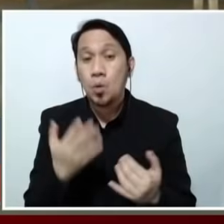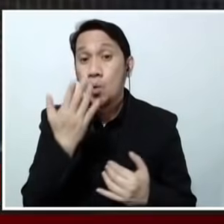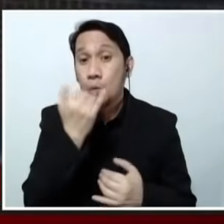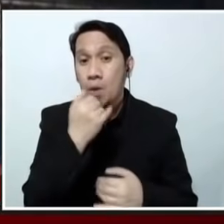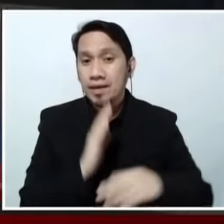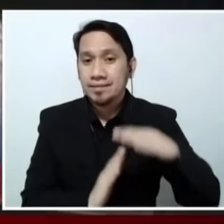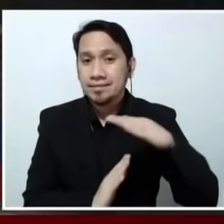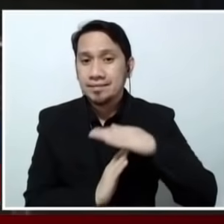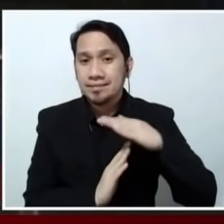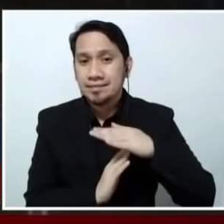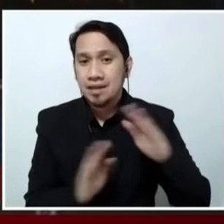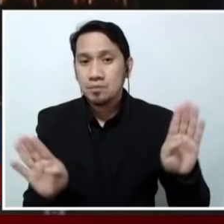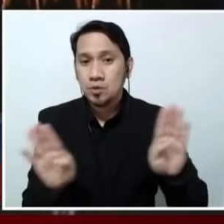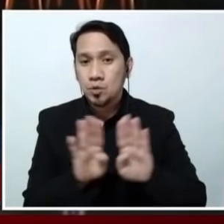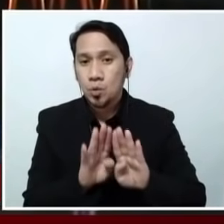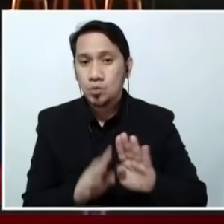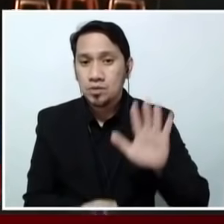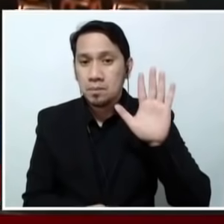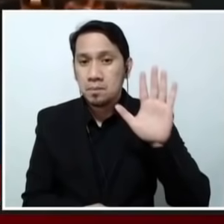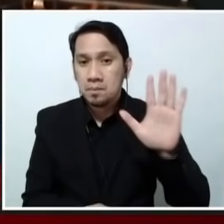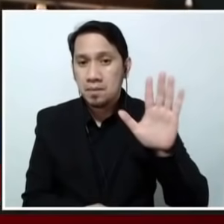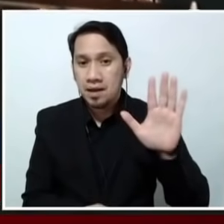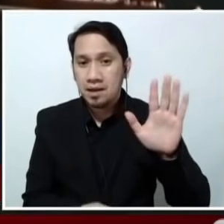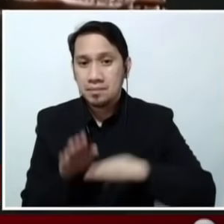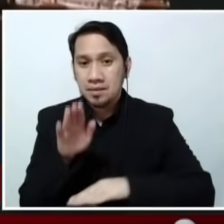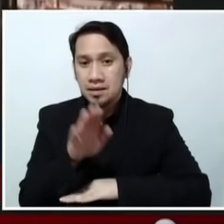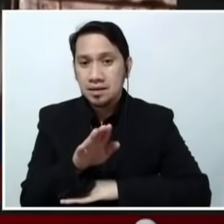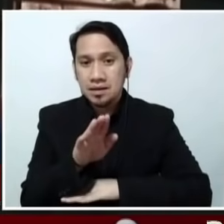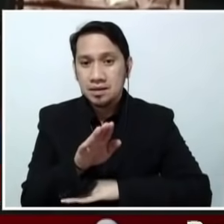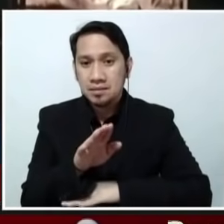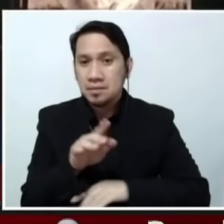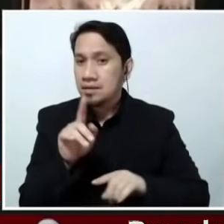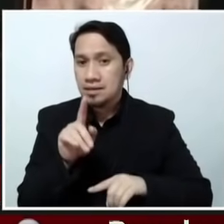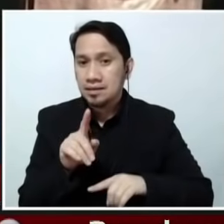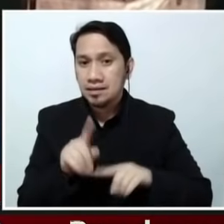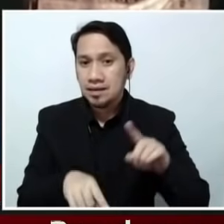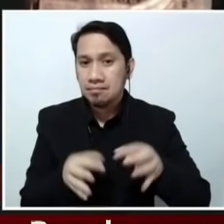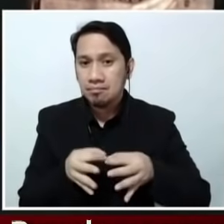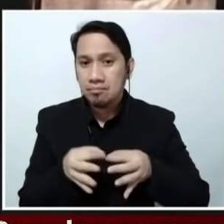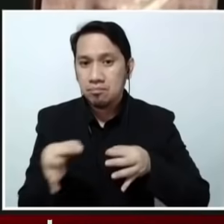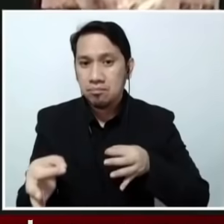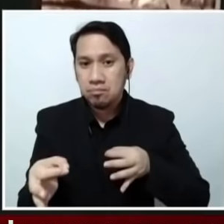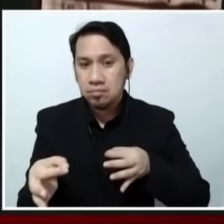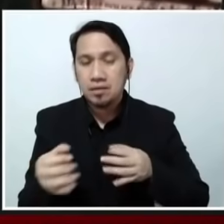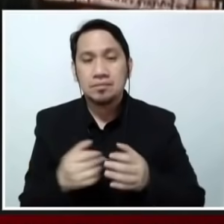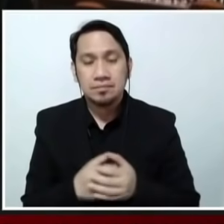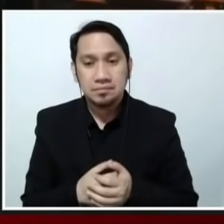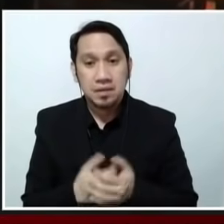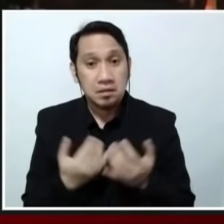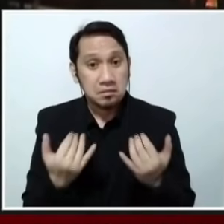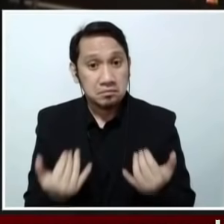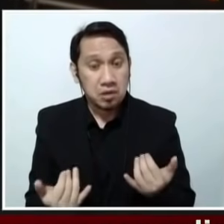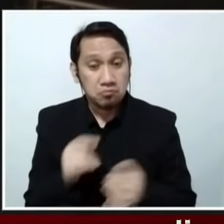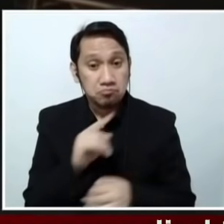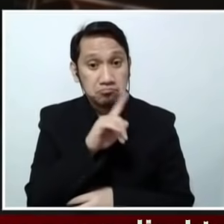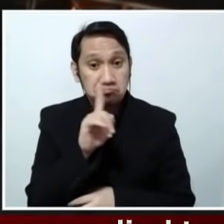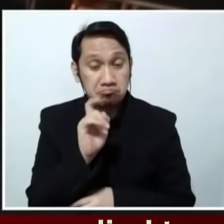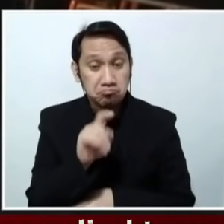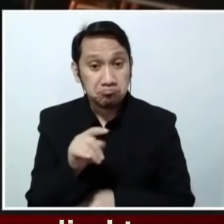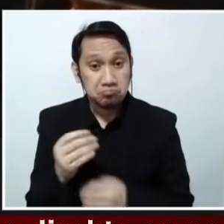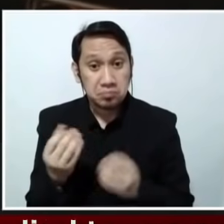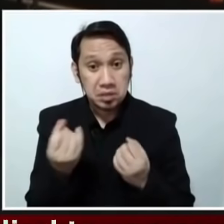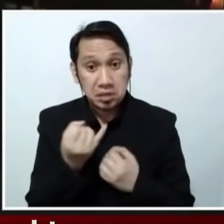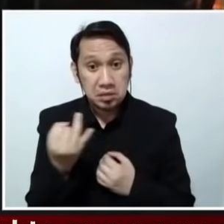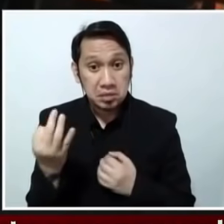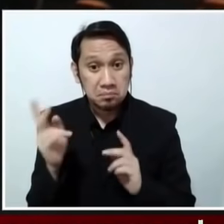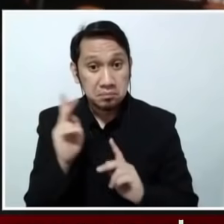sila, Henry, ng hapon, sarado na at wala ng extension. Ngayon, sa tanong nyo, kung gaano ba karami ang taong pumunta dito, to give you an